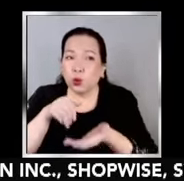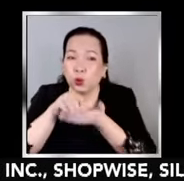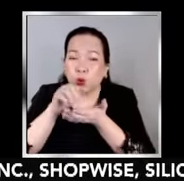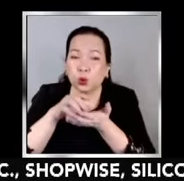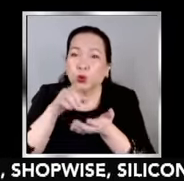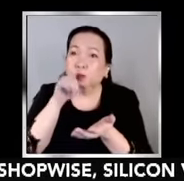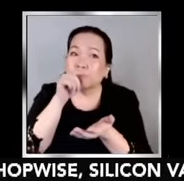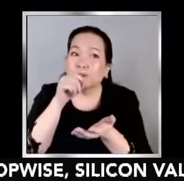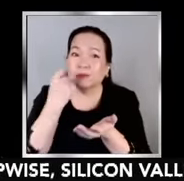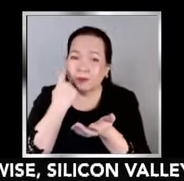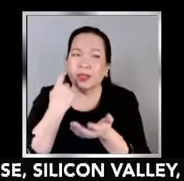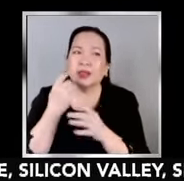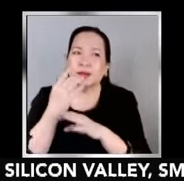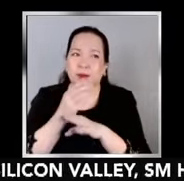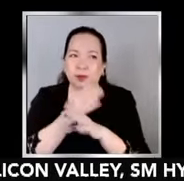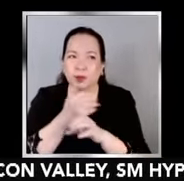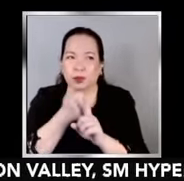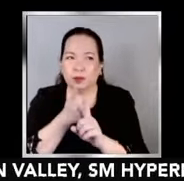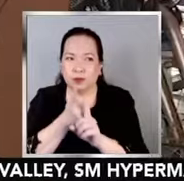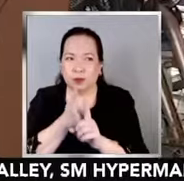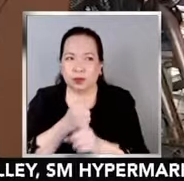ang pakiramdam.